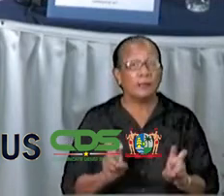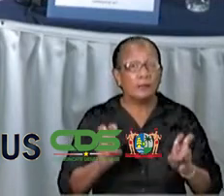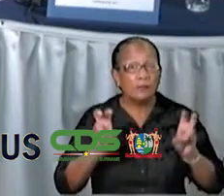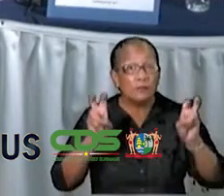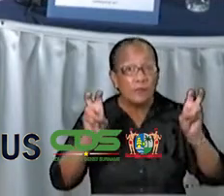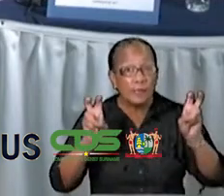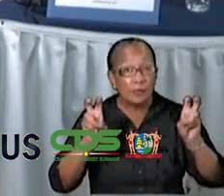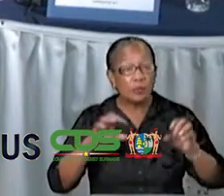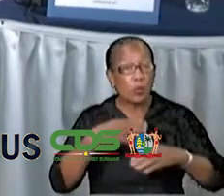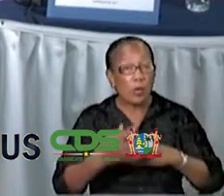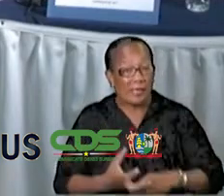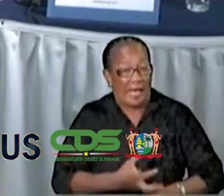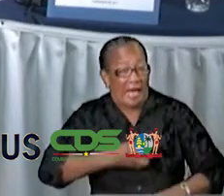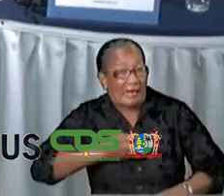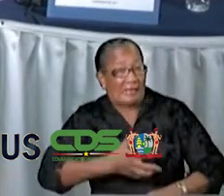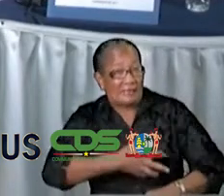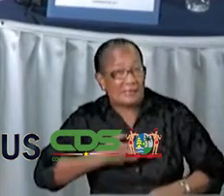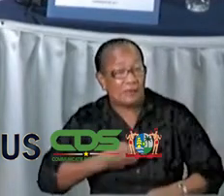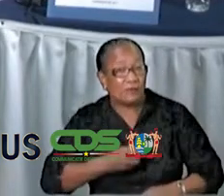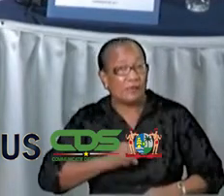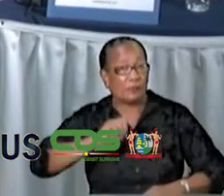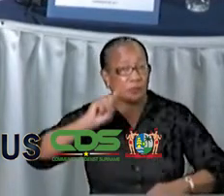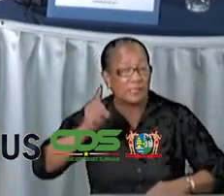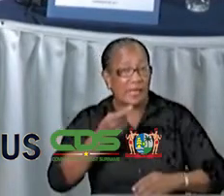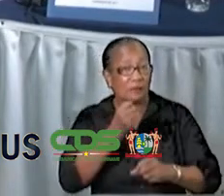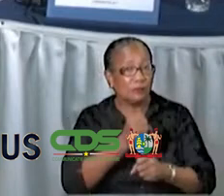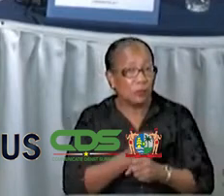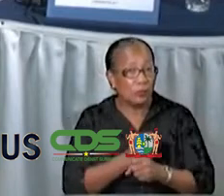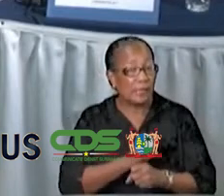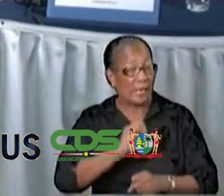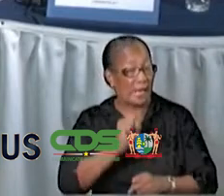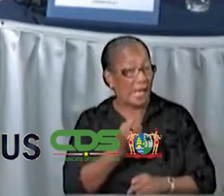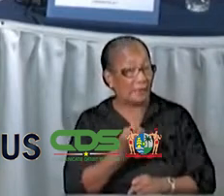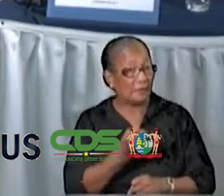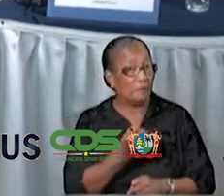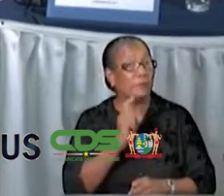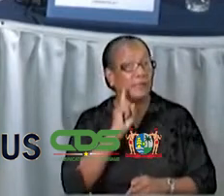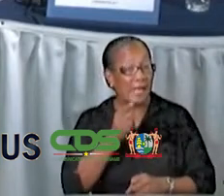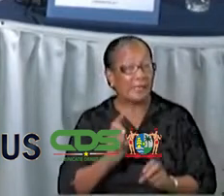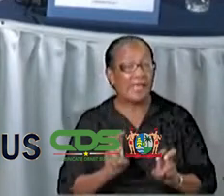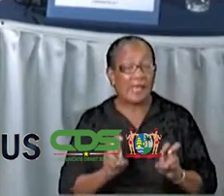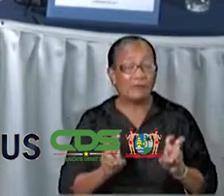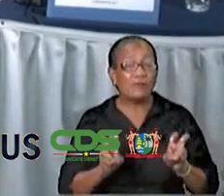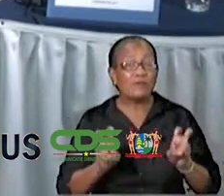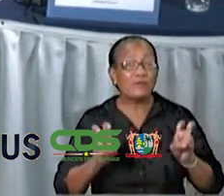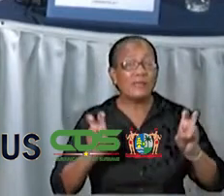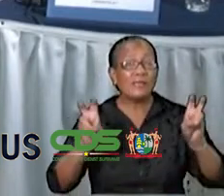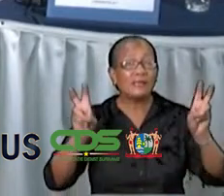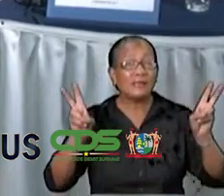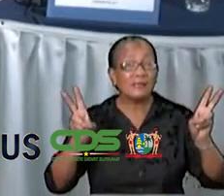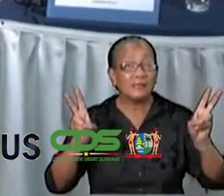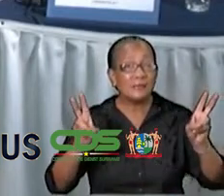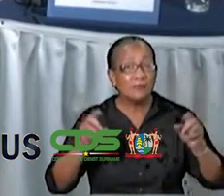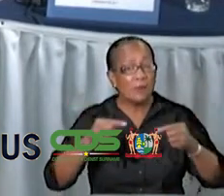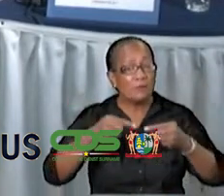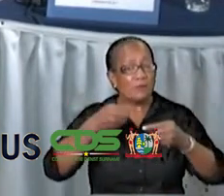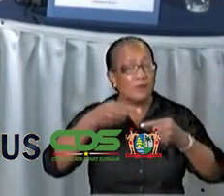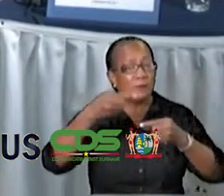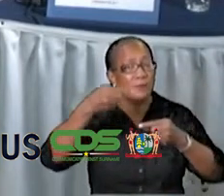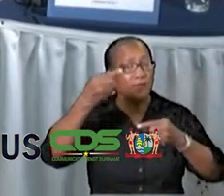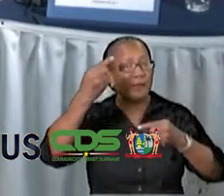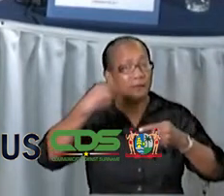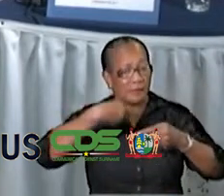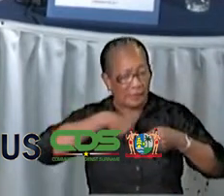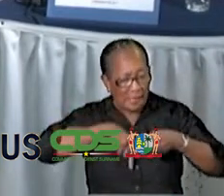steeds agressiever worden. Dus zich ook steeds sneller delen. En daardoor kan het dat een virus zich al dusdanig vermeerderd heeft in je